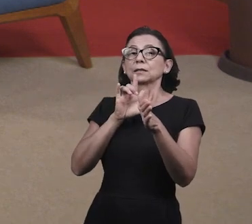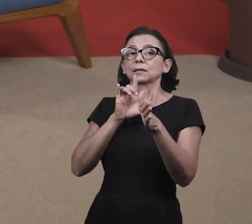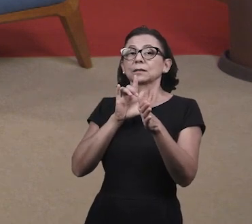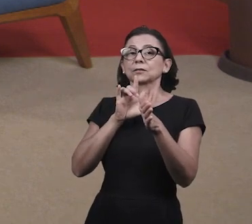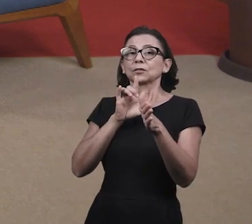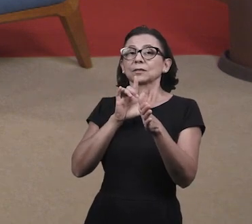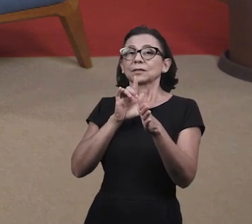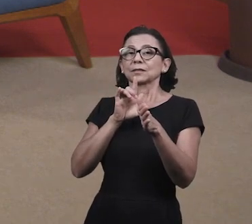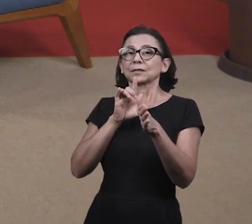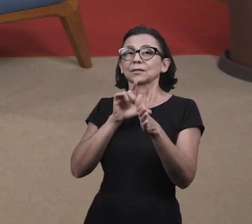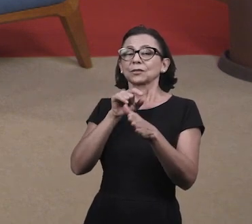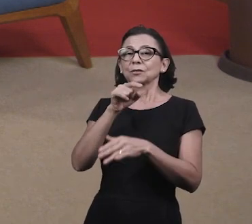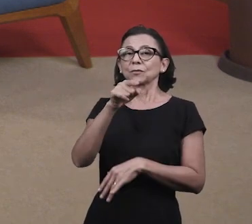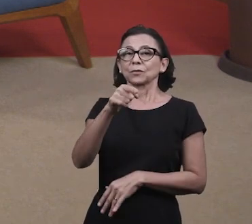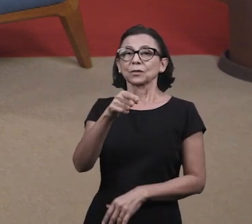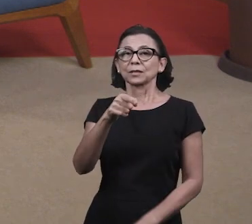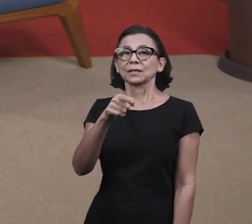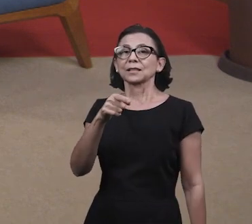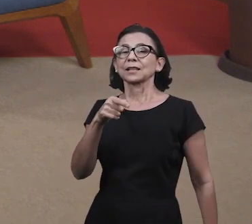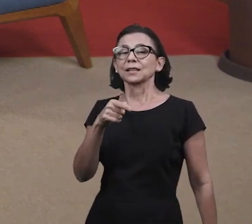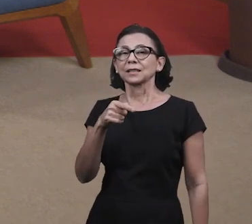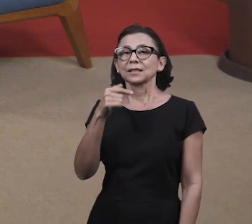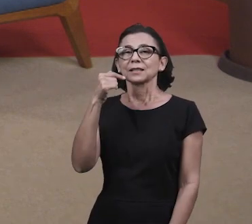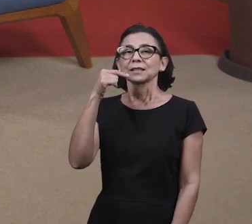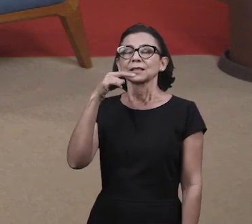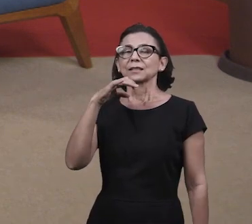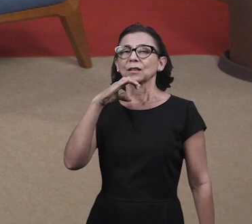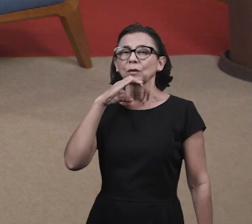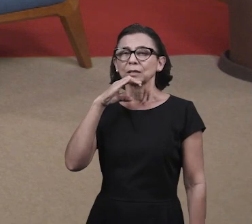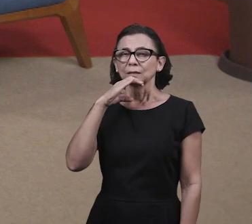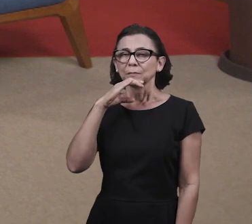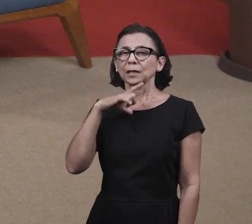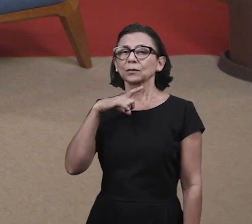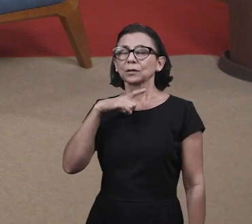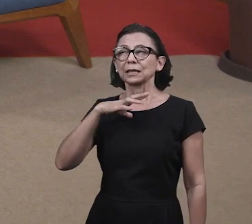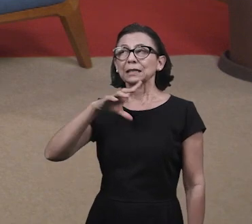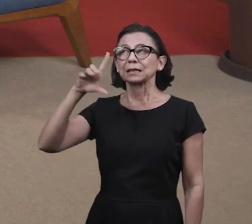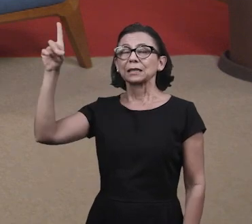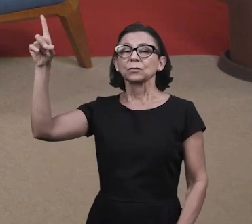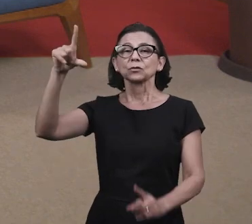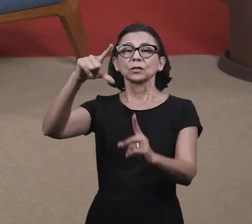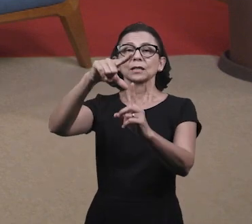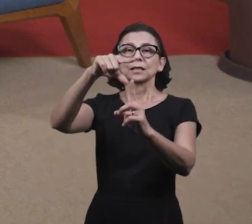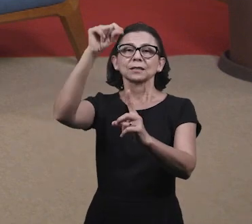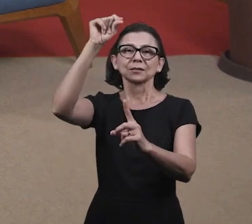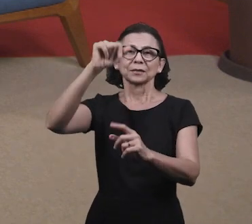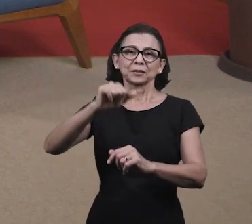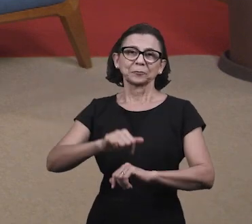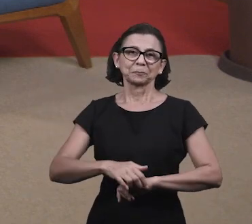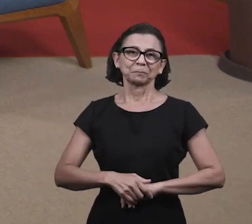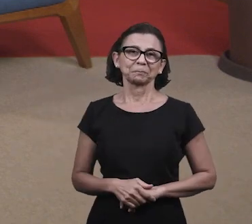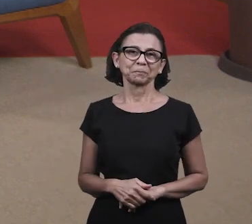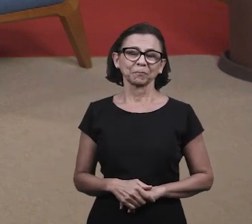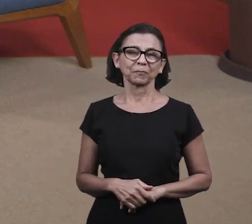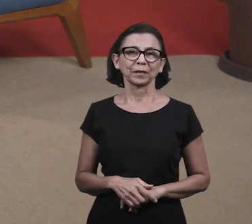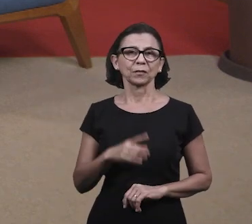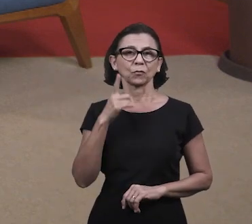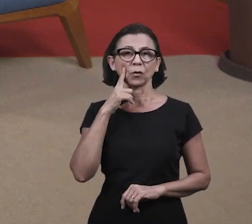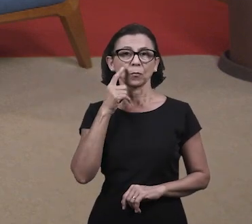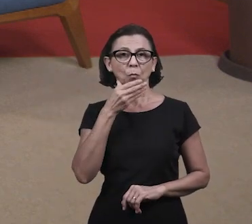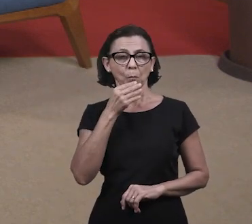préconnaissance. Avant que l'homme prenne connaissance, Dieu l'a élu pour le salut. C'est le